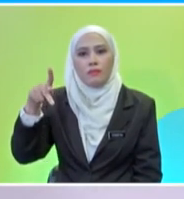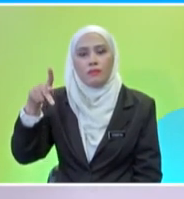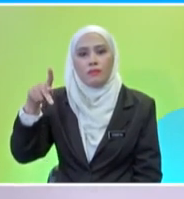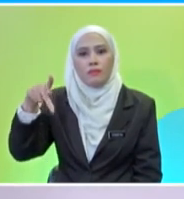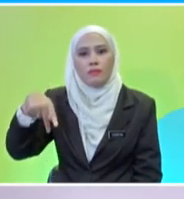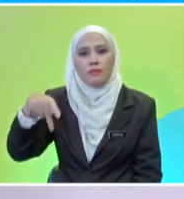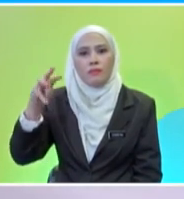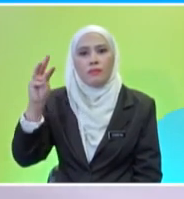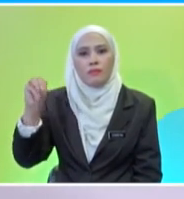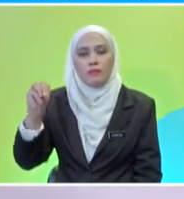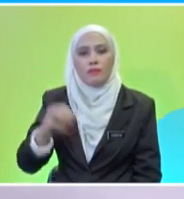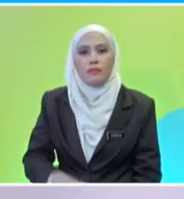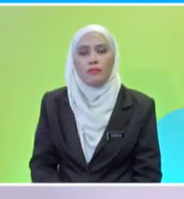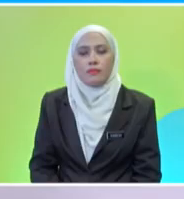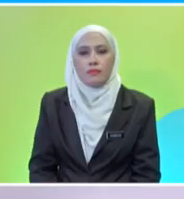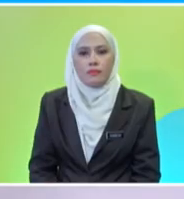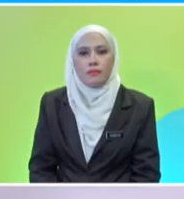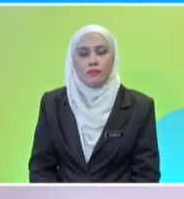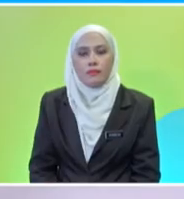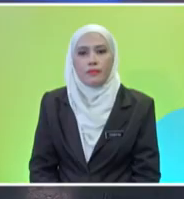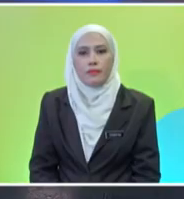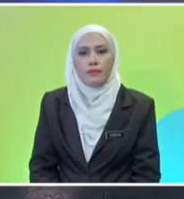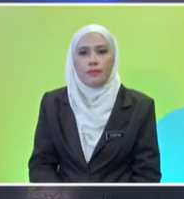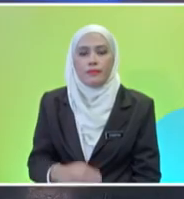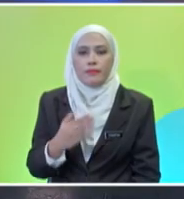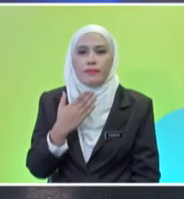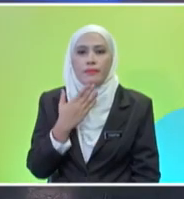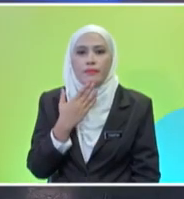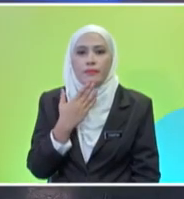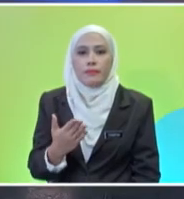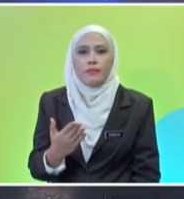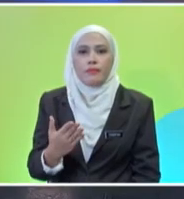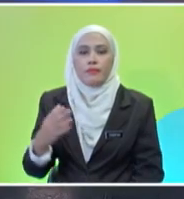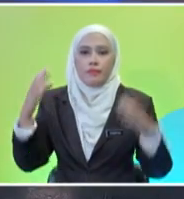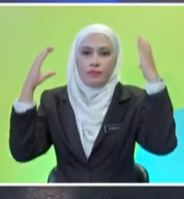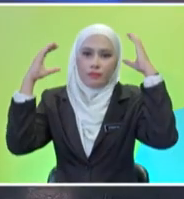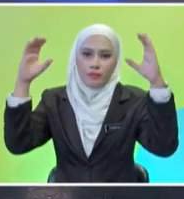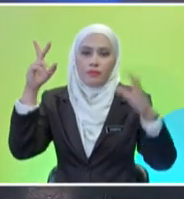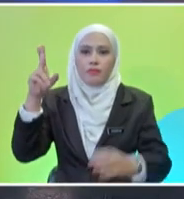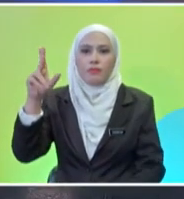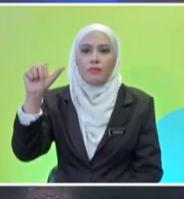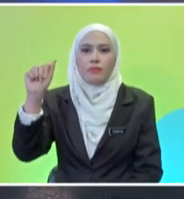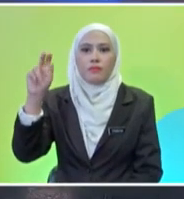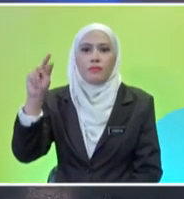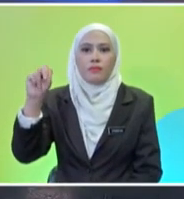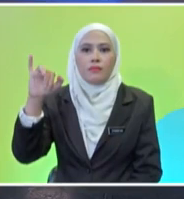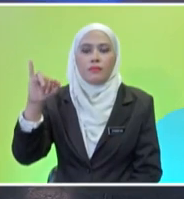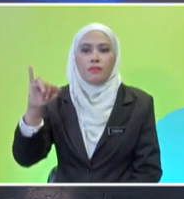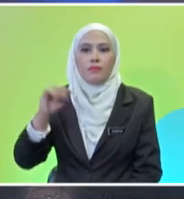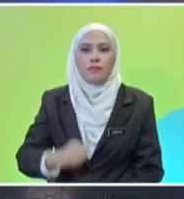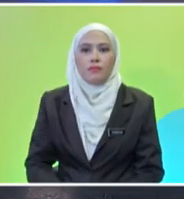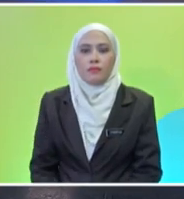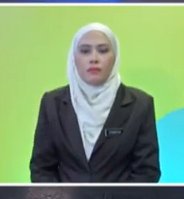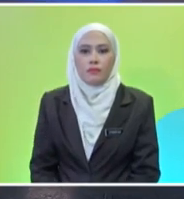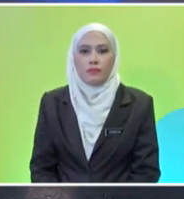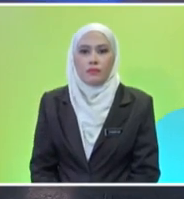rujuk desainnya untuk mendapatkan bahan dan Sayange mode Baiklah terima kasih gua berani gitu daripada SK Taman Sri gomba batu kiss lango